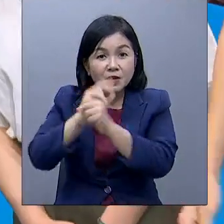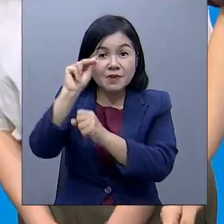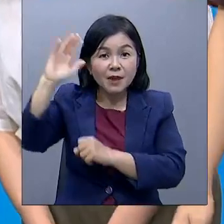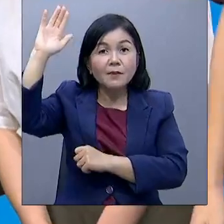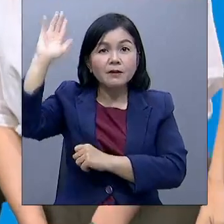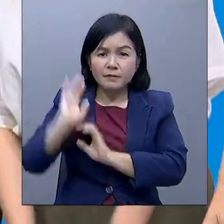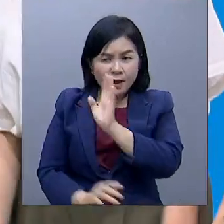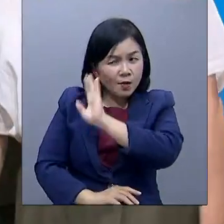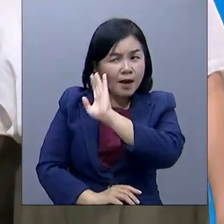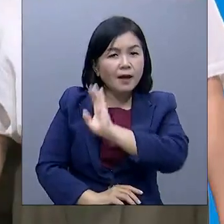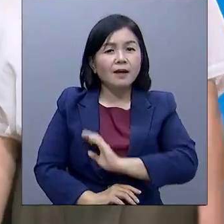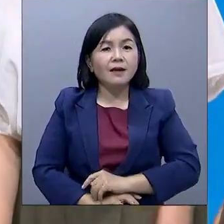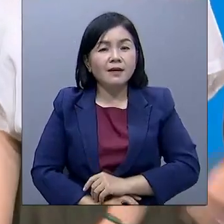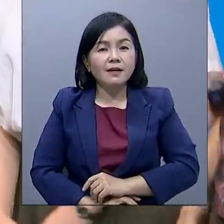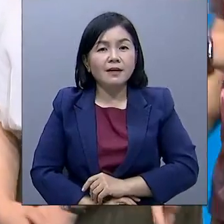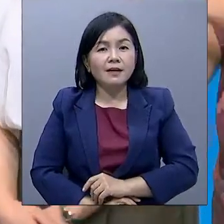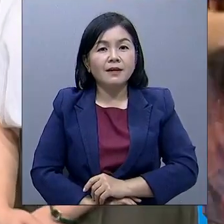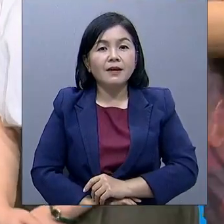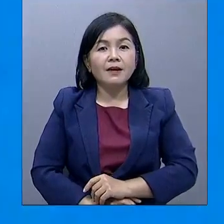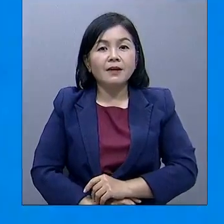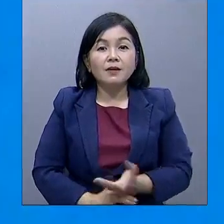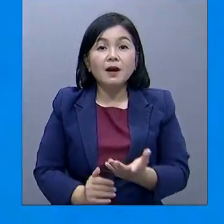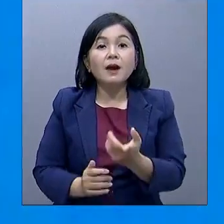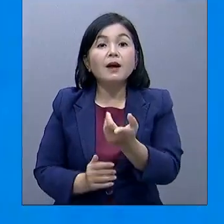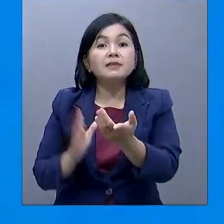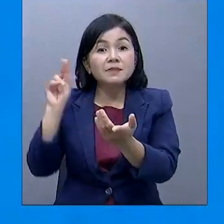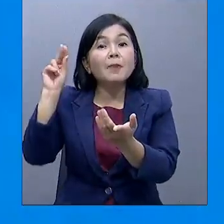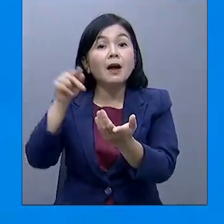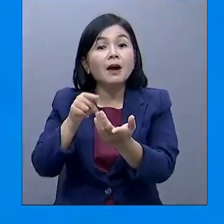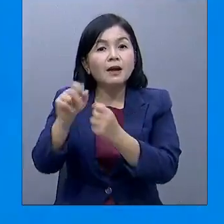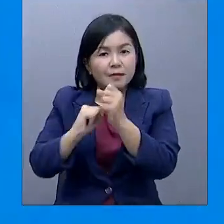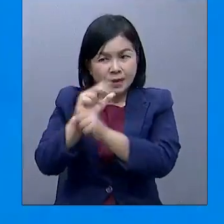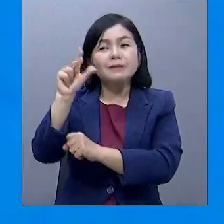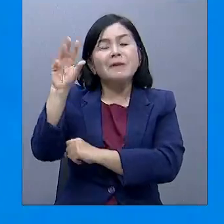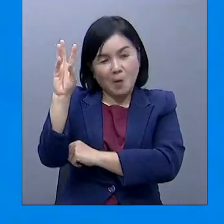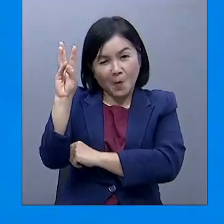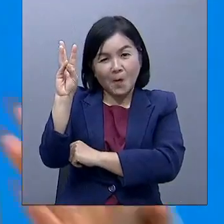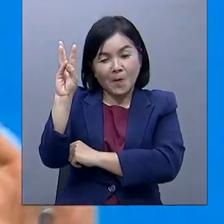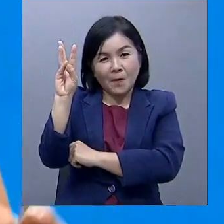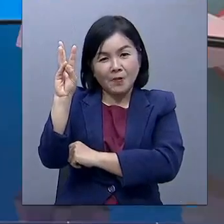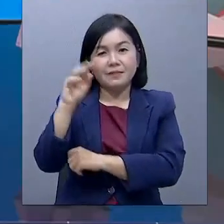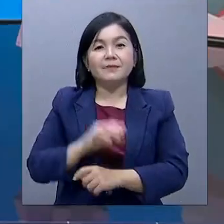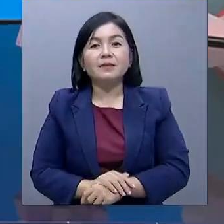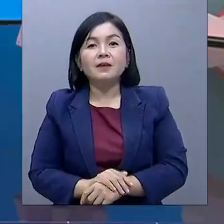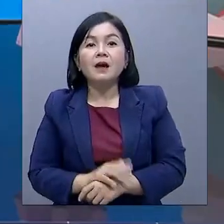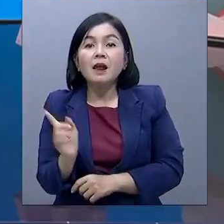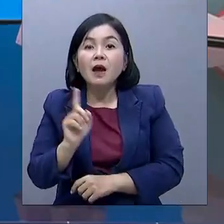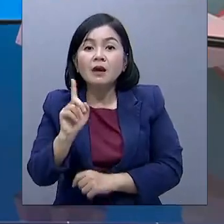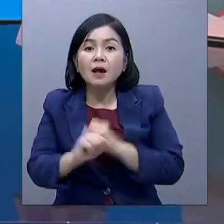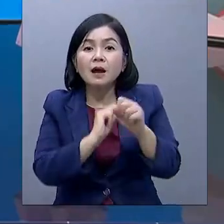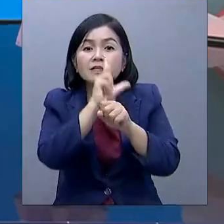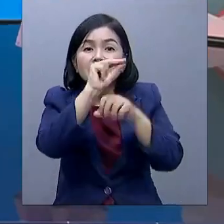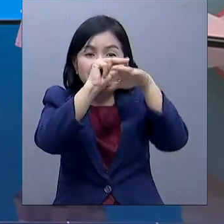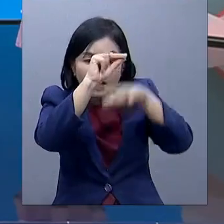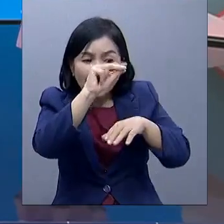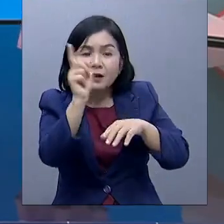คะ นิดเราไม่30หรอเราอ่ะ 36ค่ะ แล้วคนที่อายุไม่ถึง30เรา